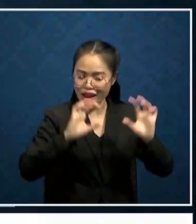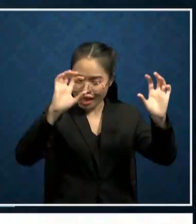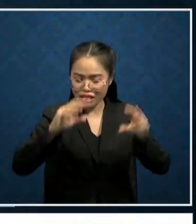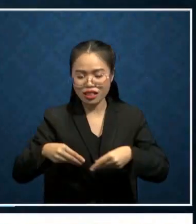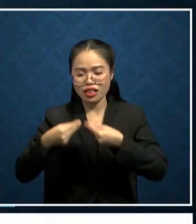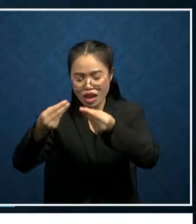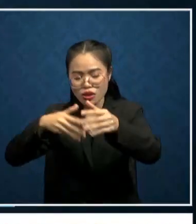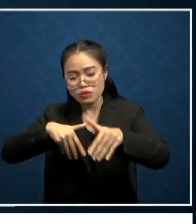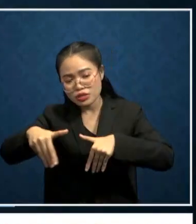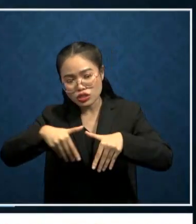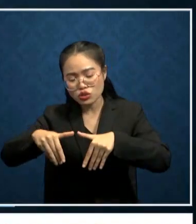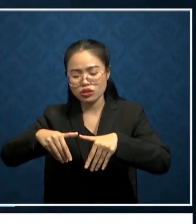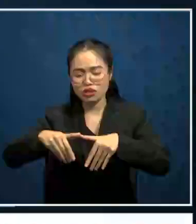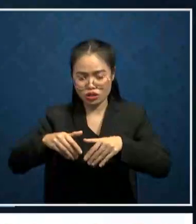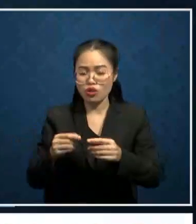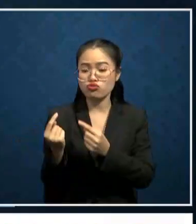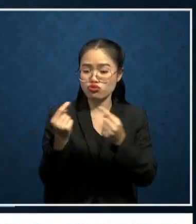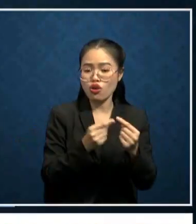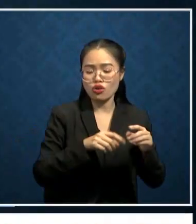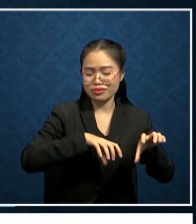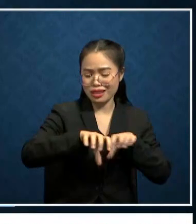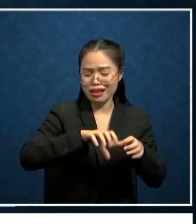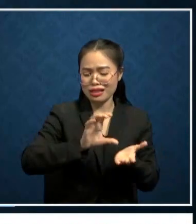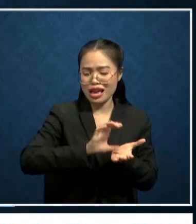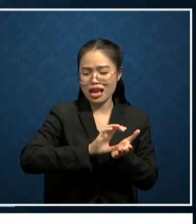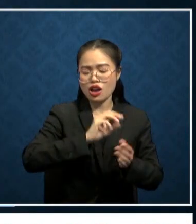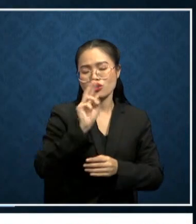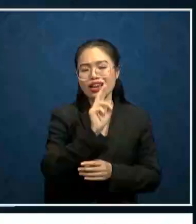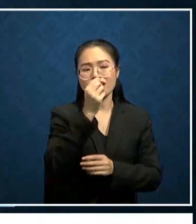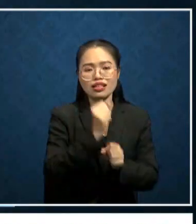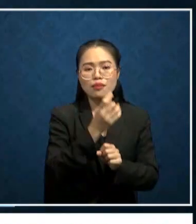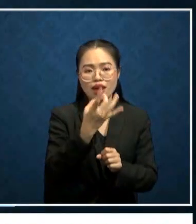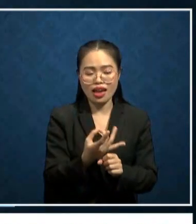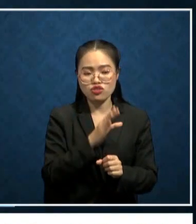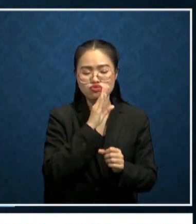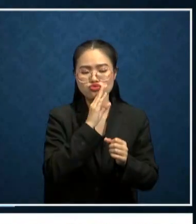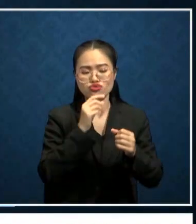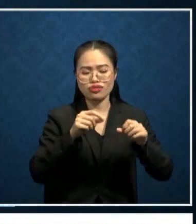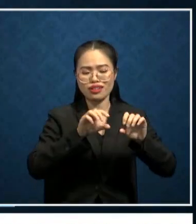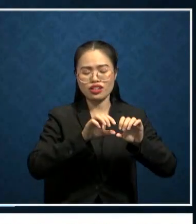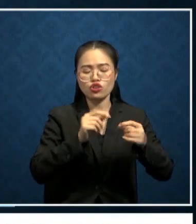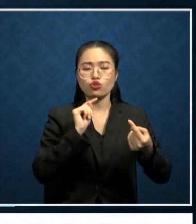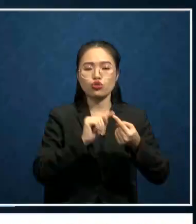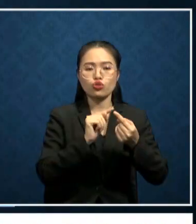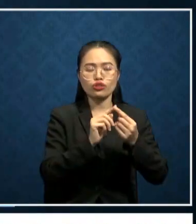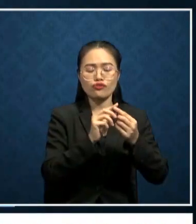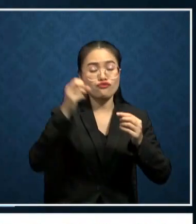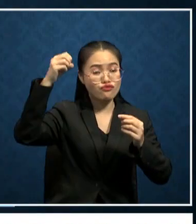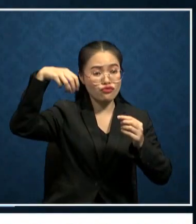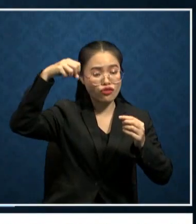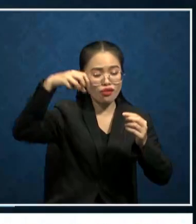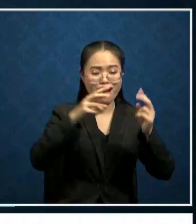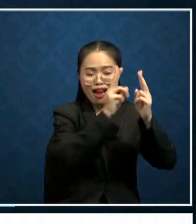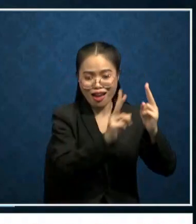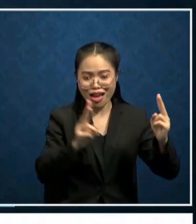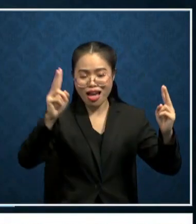จะนำไปดำเนินการในส่วนใดเพื่อให้เกิดความโปรกใสและเป็นธรรมค่าสายส่งนี้มีอยู่ทั้งเ่อของการไฟ